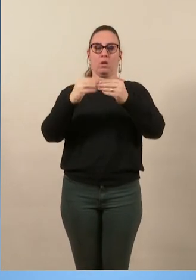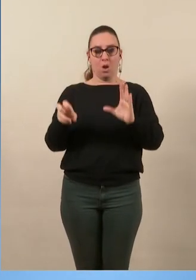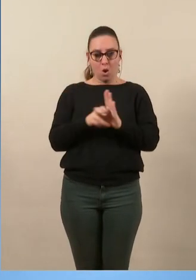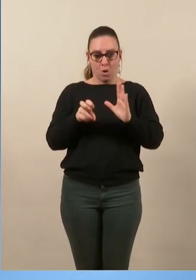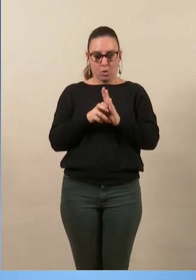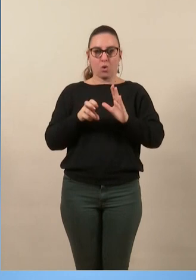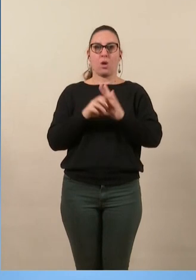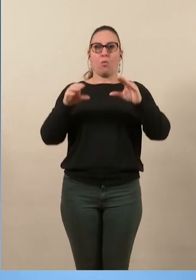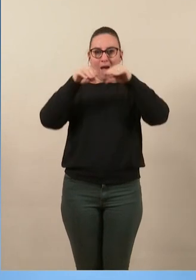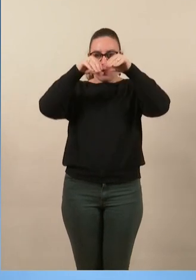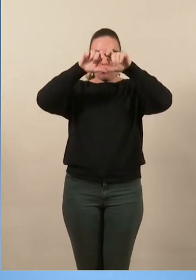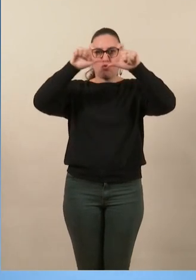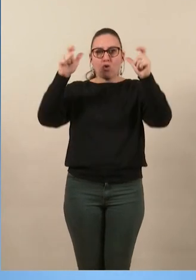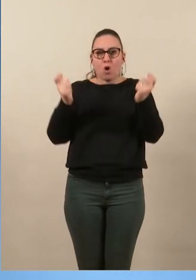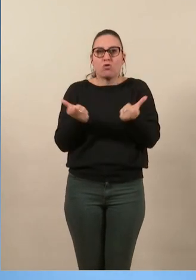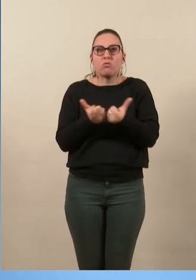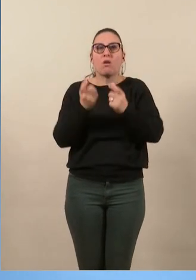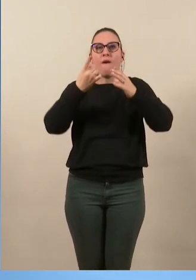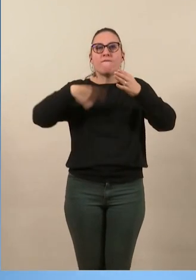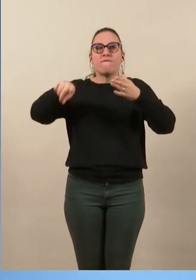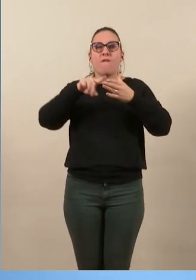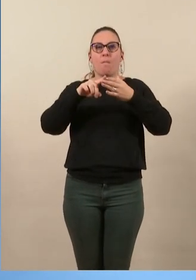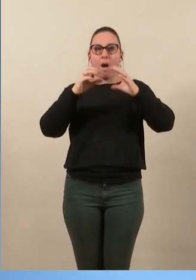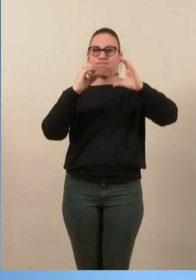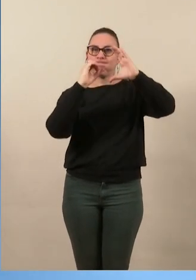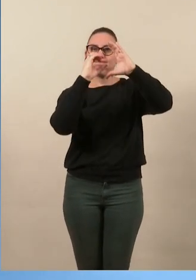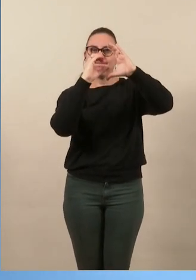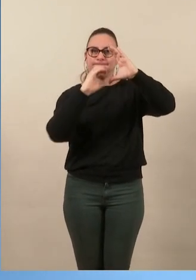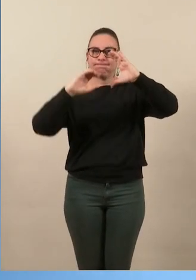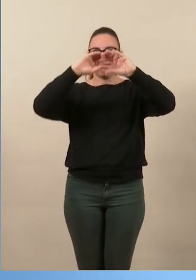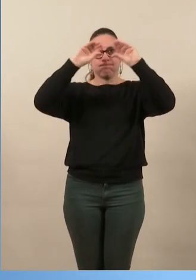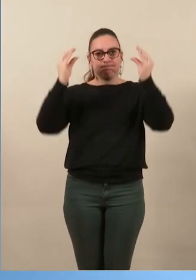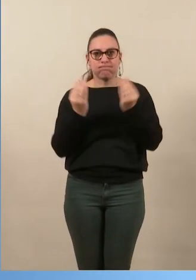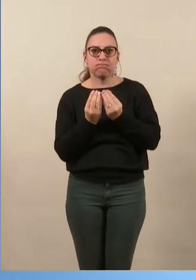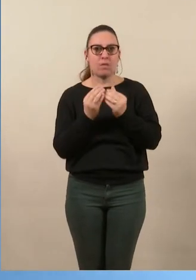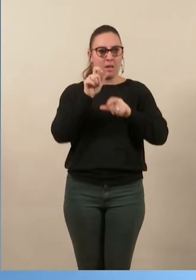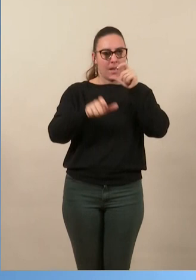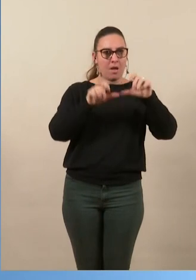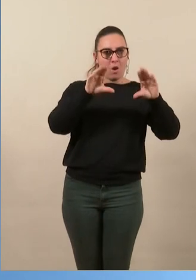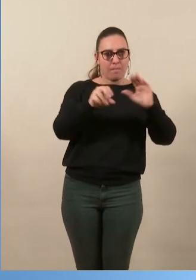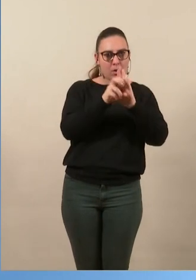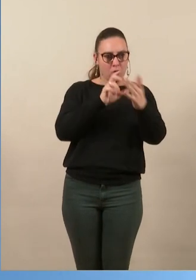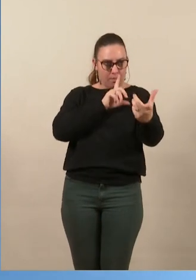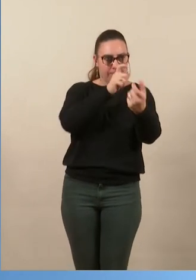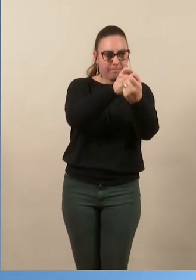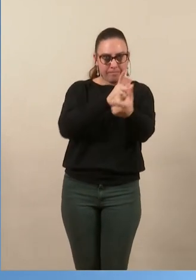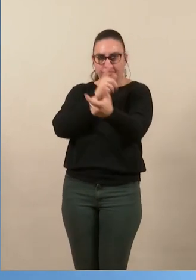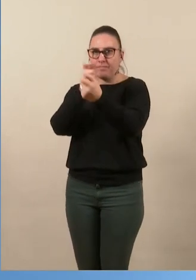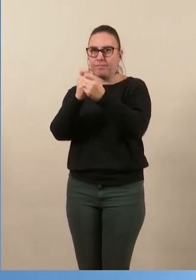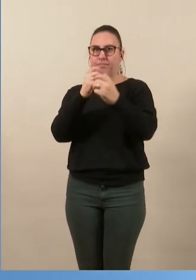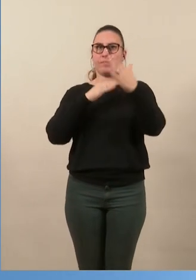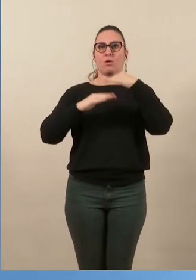donut aide à mieux définir des trajectoires de réponse aux besoins des grenebloises et greneblois pour garantir un